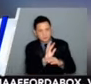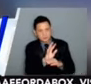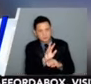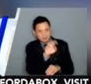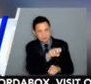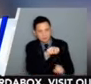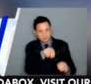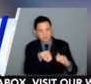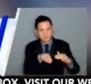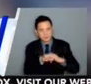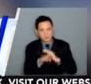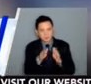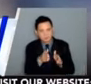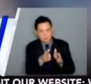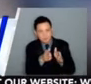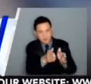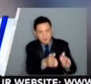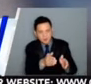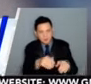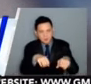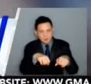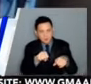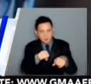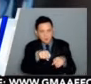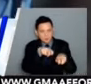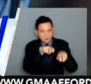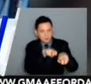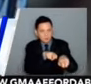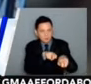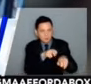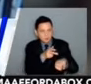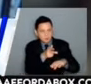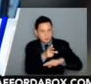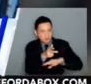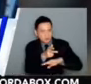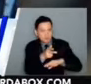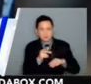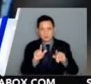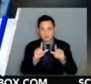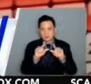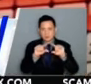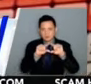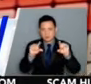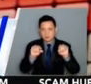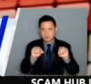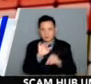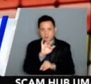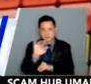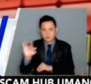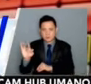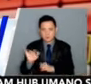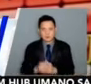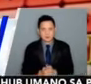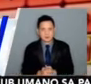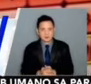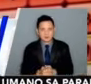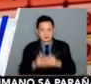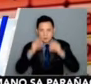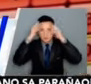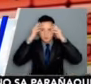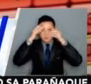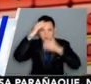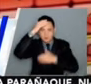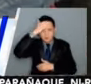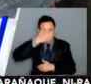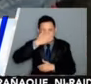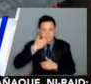nasaan ang bahay bago at matapos ang krimen. Walang plaka ang ginamit nila motorsiklo. Nakatakip din ang mukha ng mga salarin na pumasok